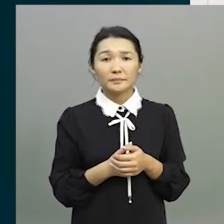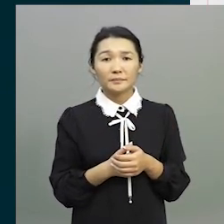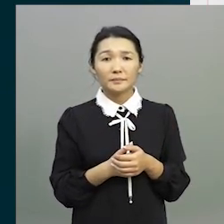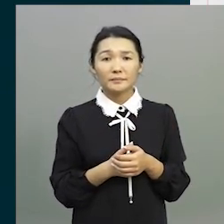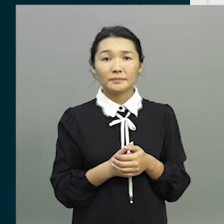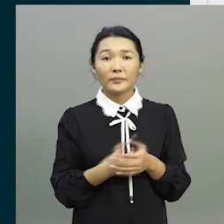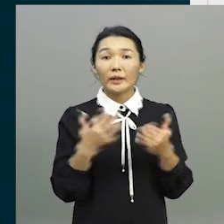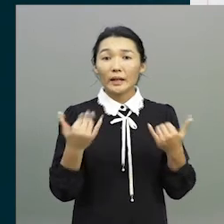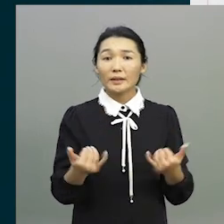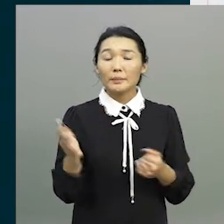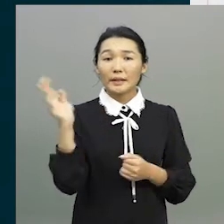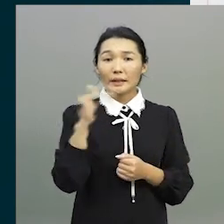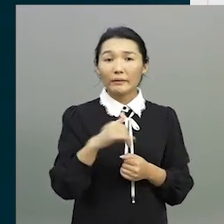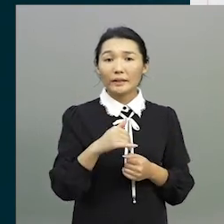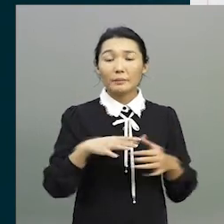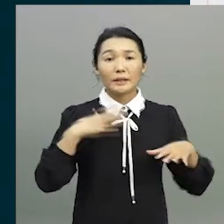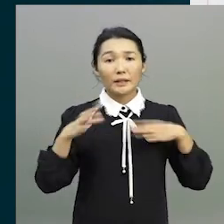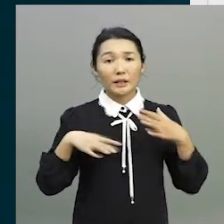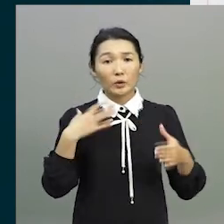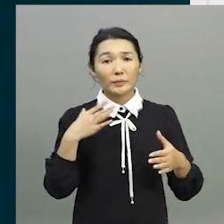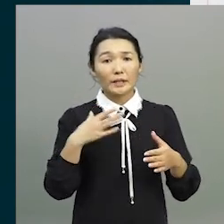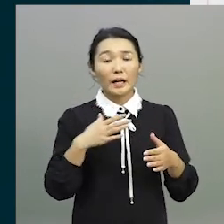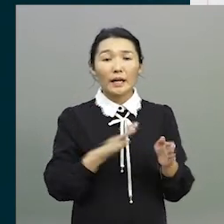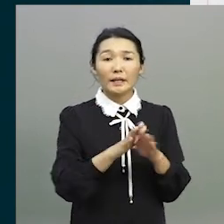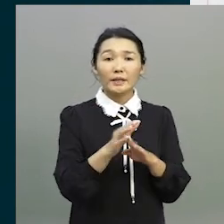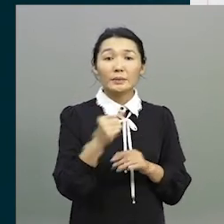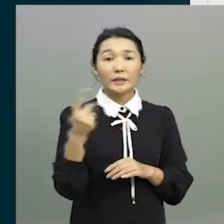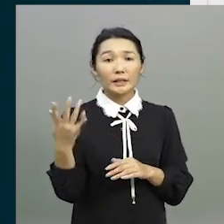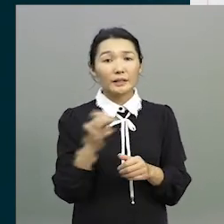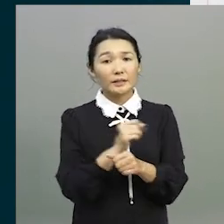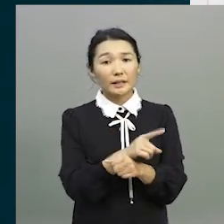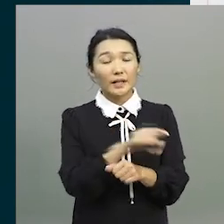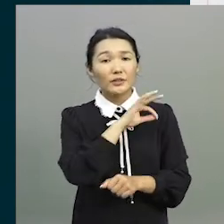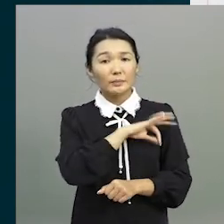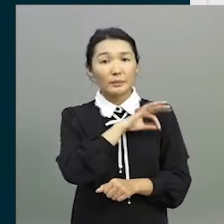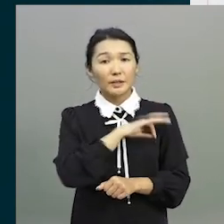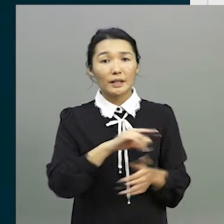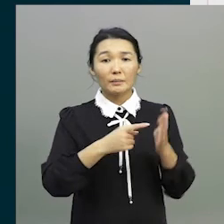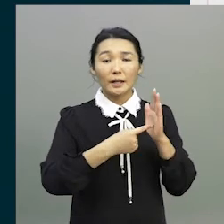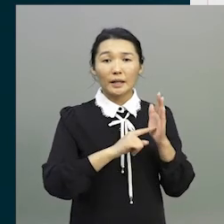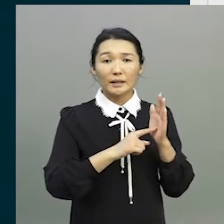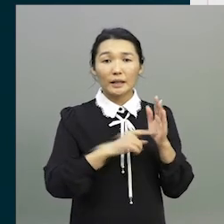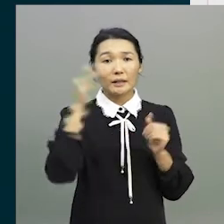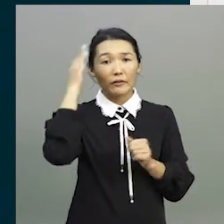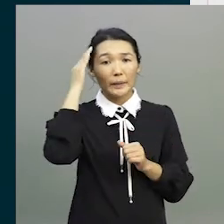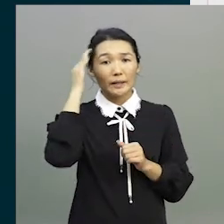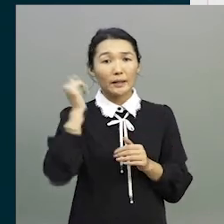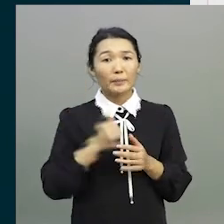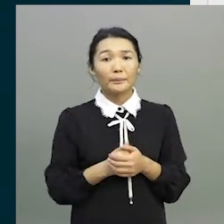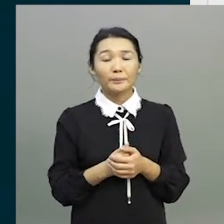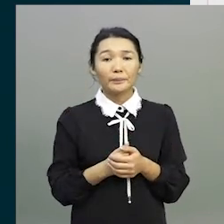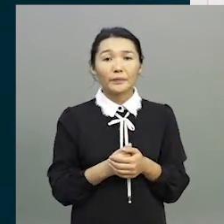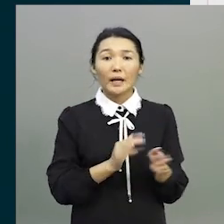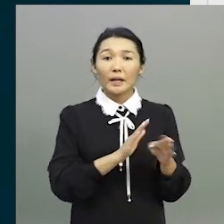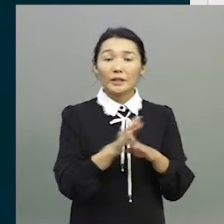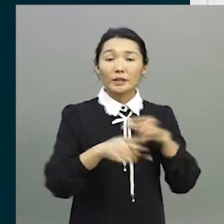теперь давайте потренируемся и решим некоторые задачи с применением координатного метода решим